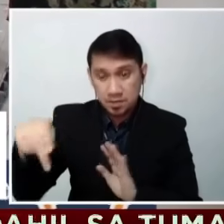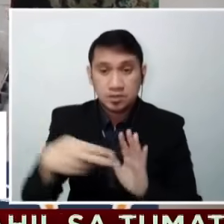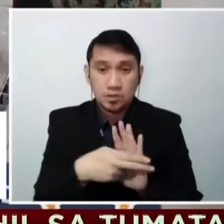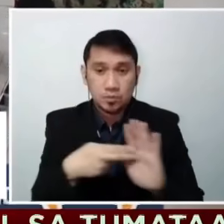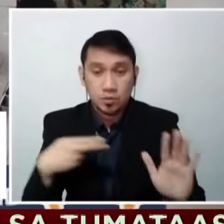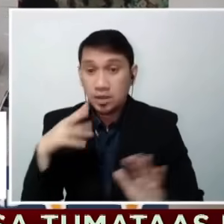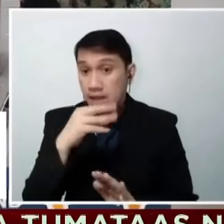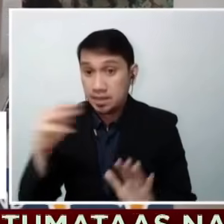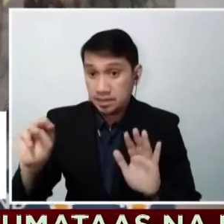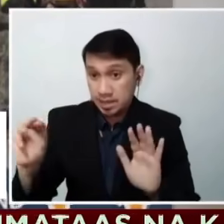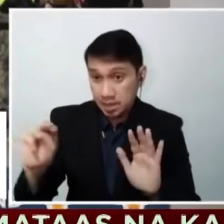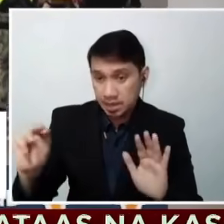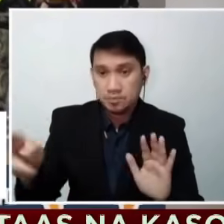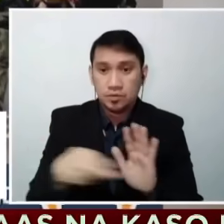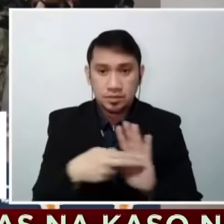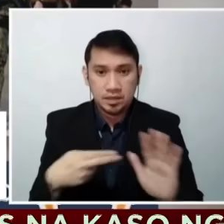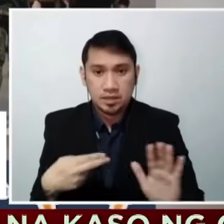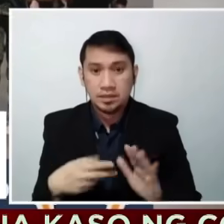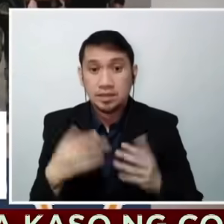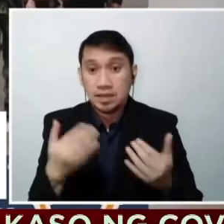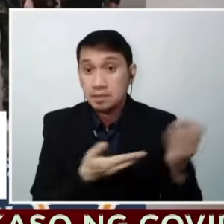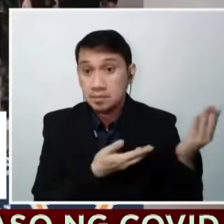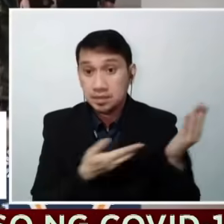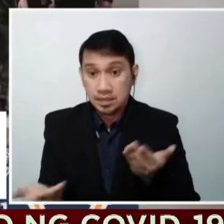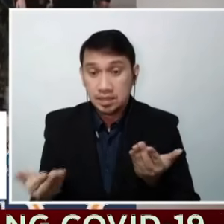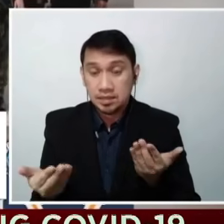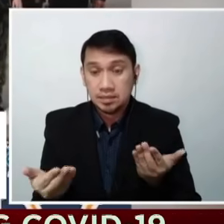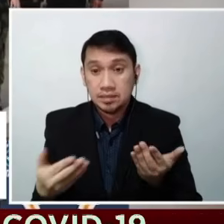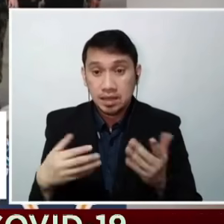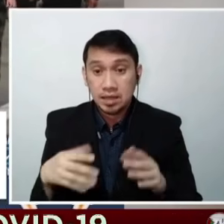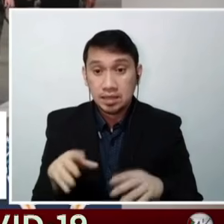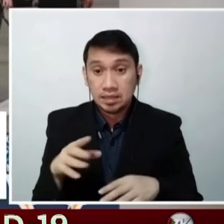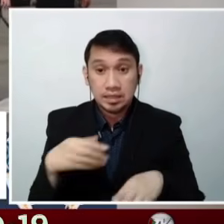ang ipadala sa Davao City. Mababa umano ang